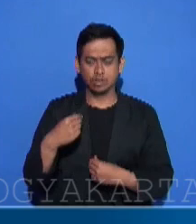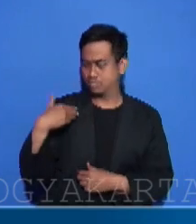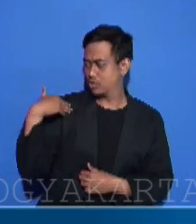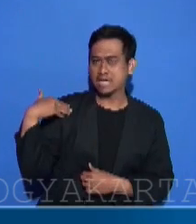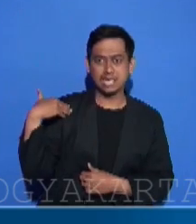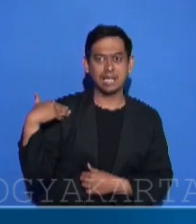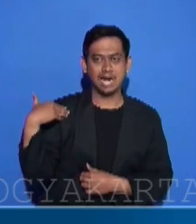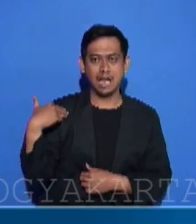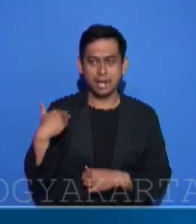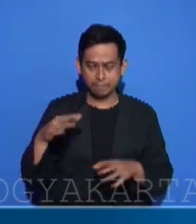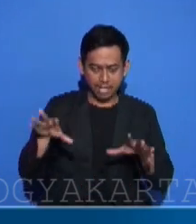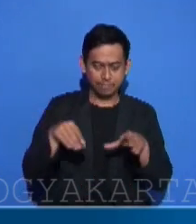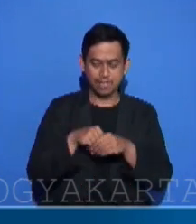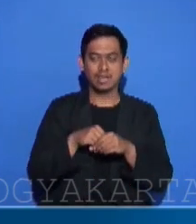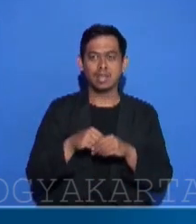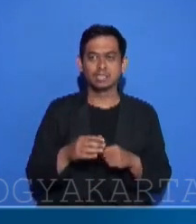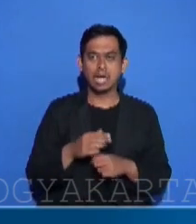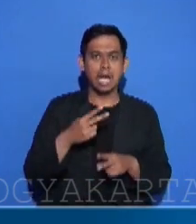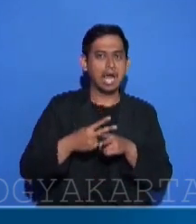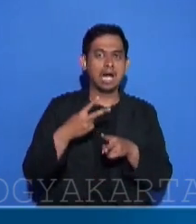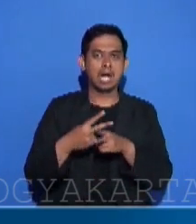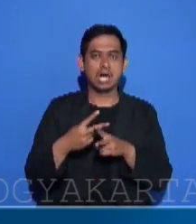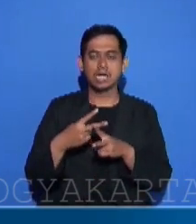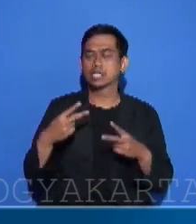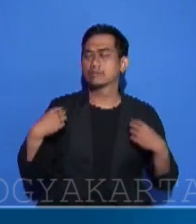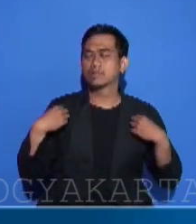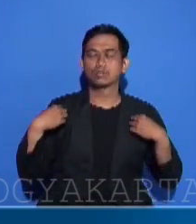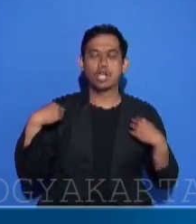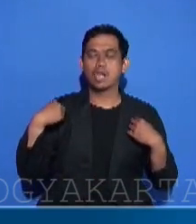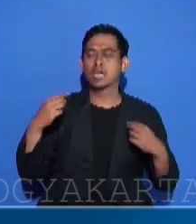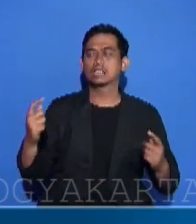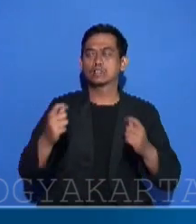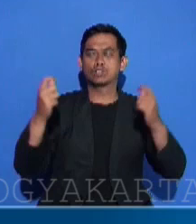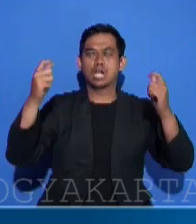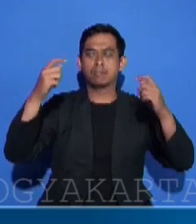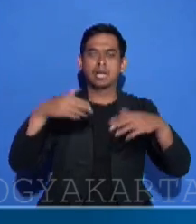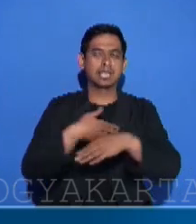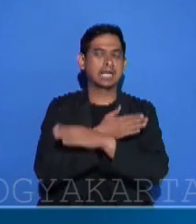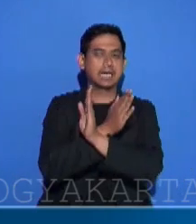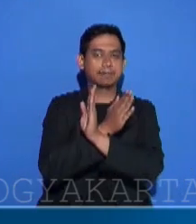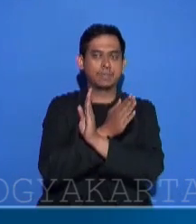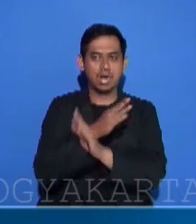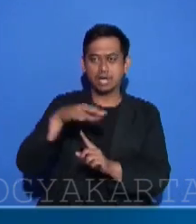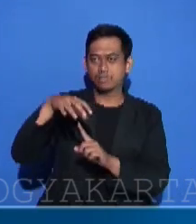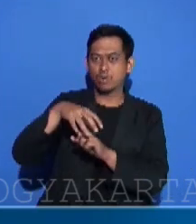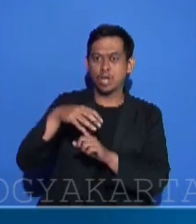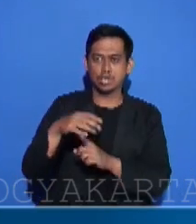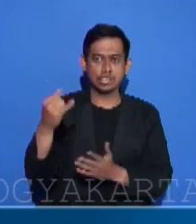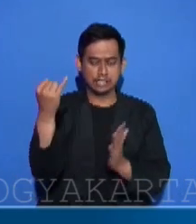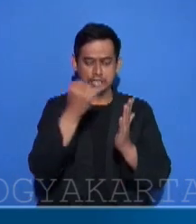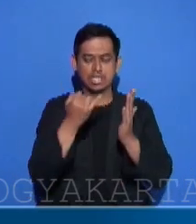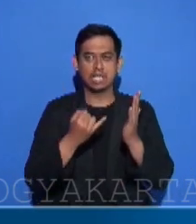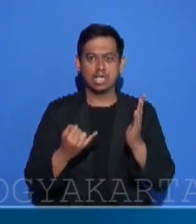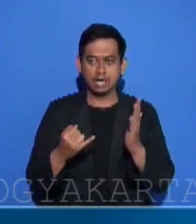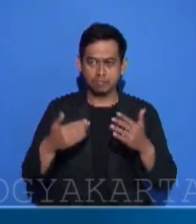ikut berpartisipasi dalam Halal Fashion Festival yang digelar di kota Surabaya, Jawa Timur. Para santri ini merupakan desainer busana yang